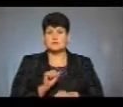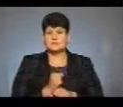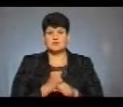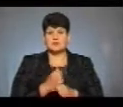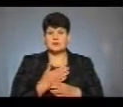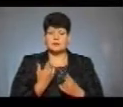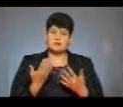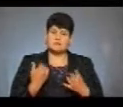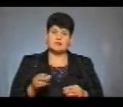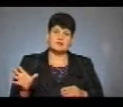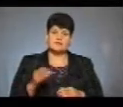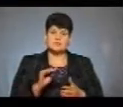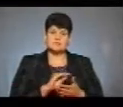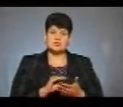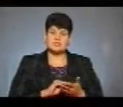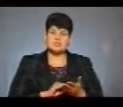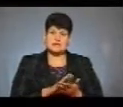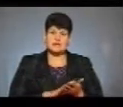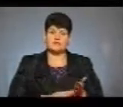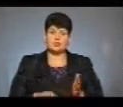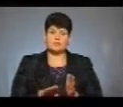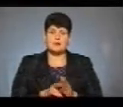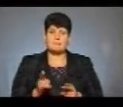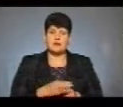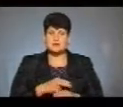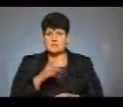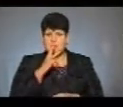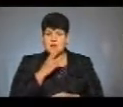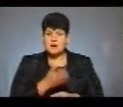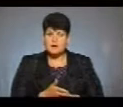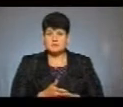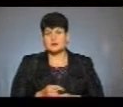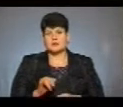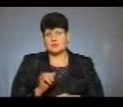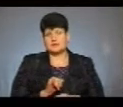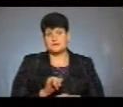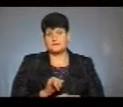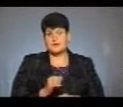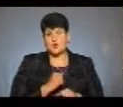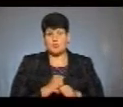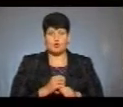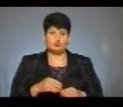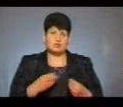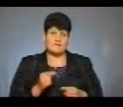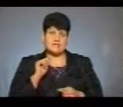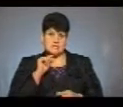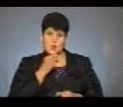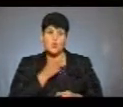Кажуть, давайте, друзі мій, всі пишіть заяви на відпустку, без збереження заробітної плати. І таким чином роботодавець